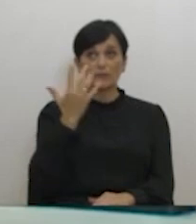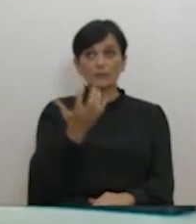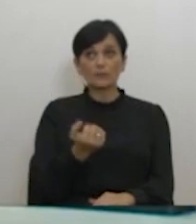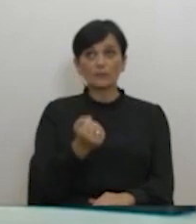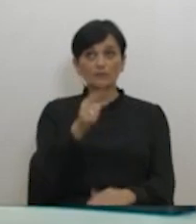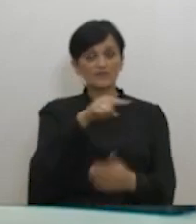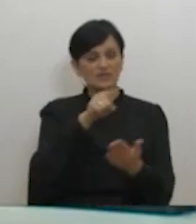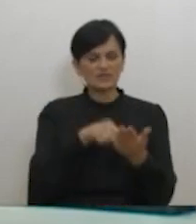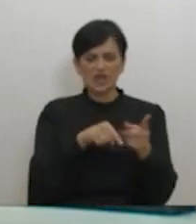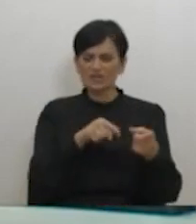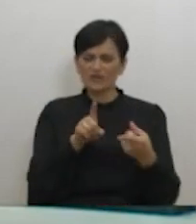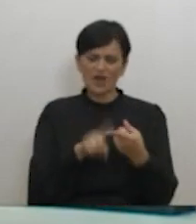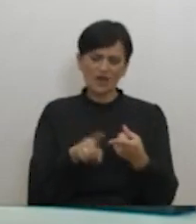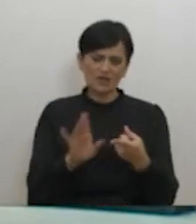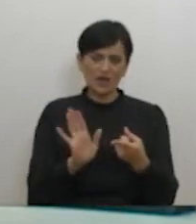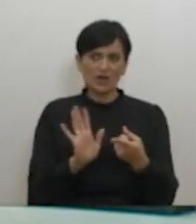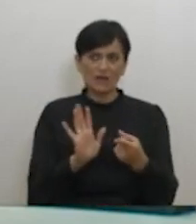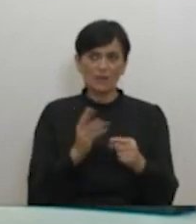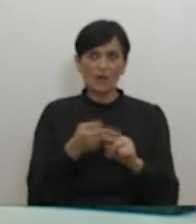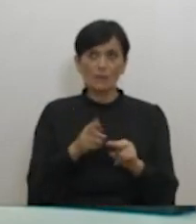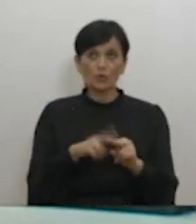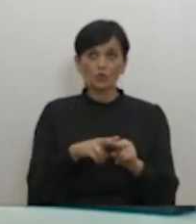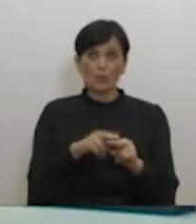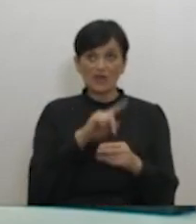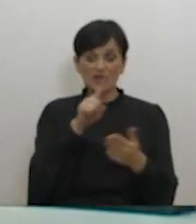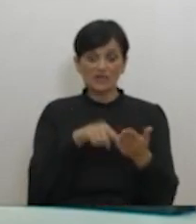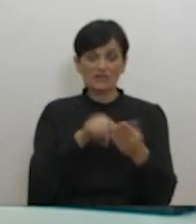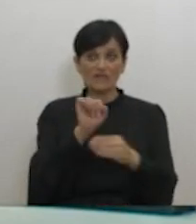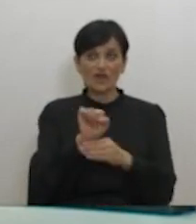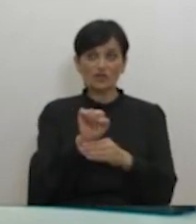ეხება საკითხს, სიტყვას კითხოს, ამიტომ კითხოს ვაჩერეთ.